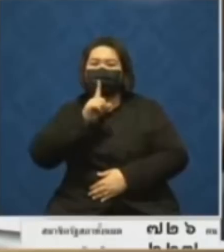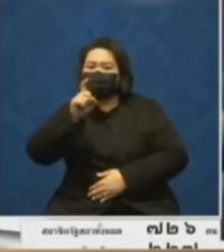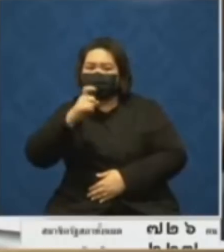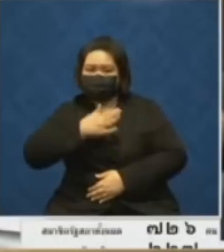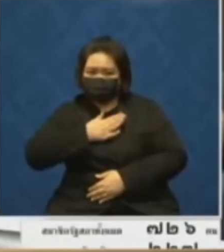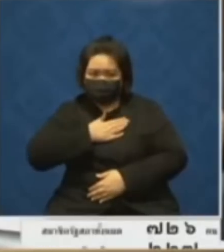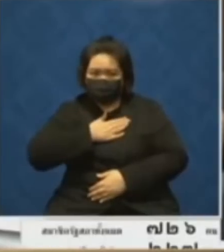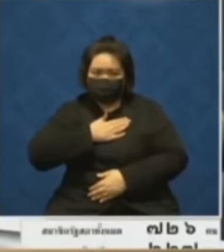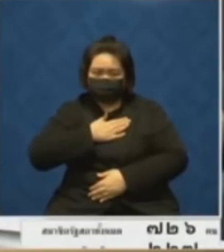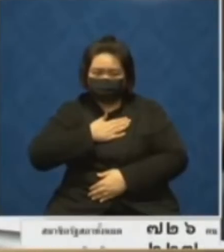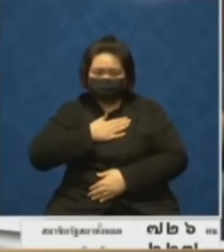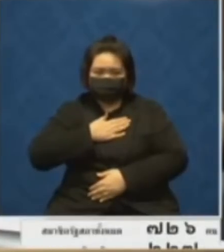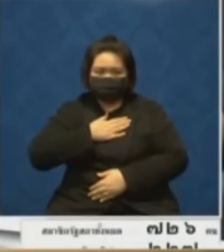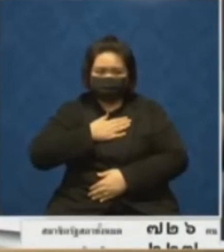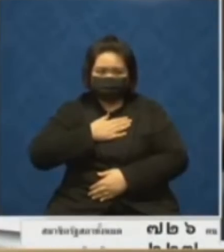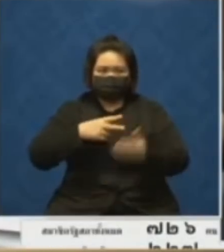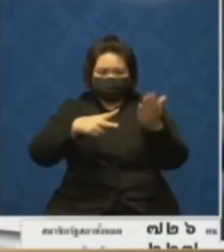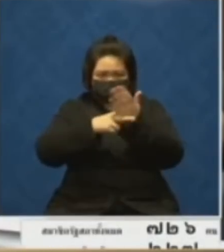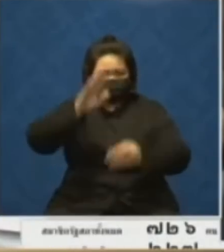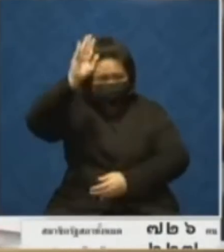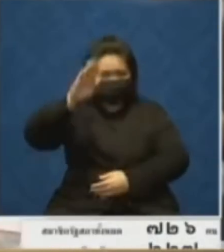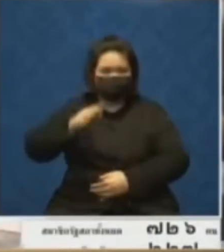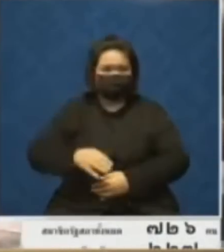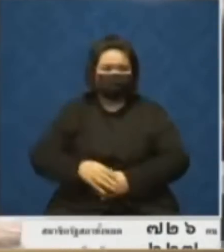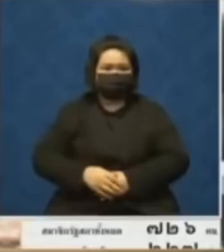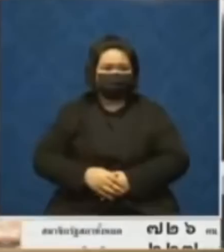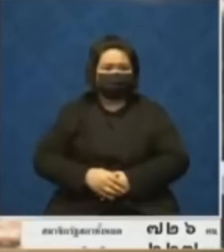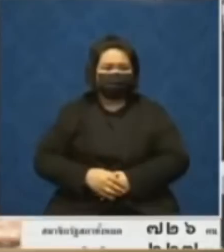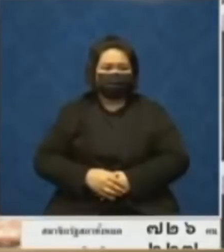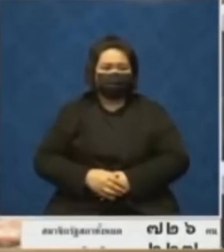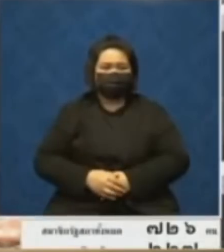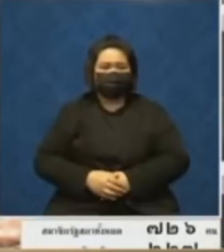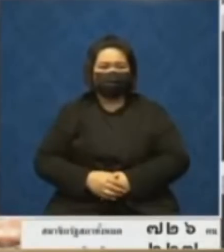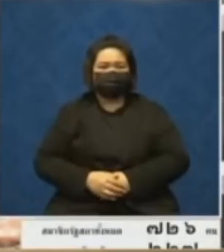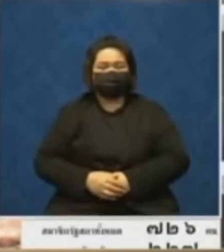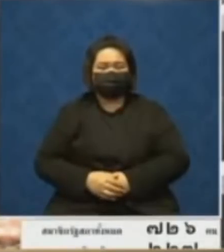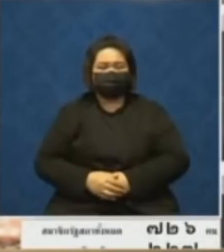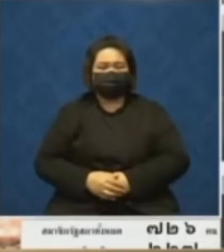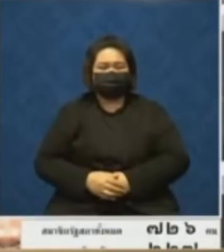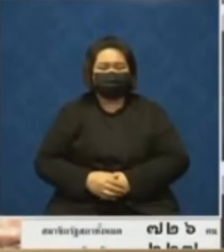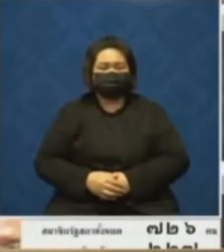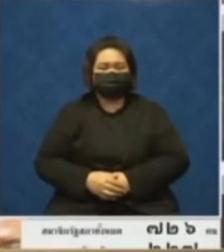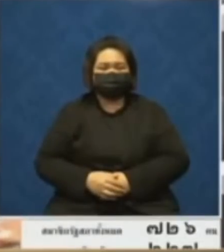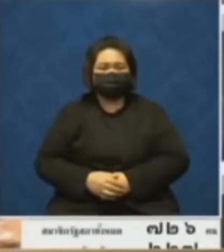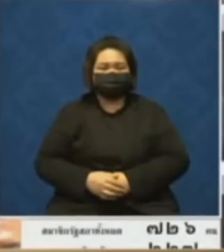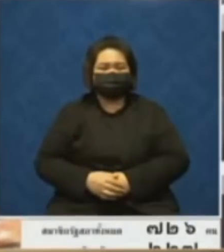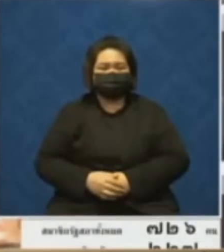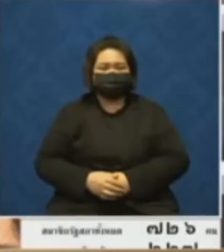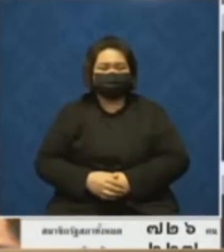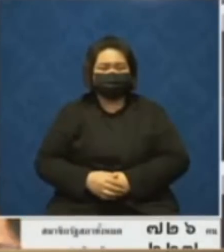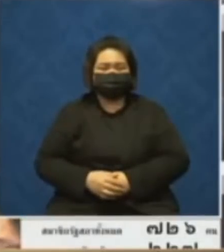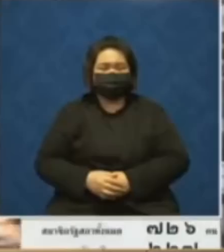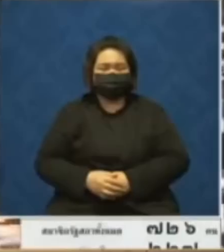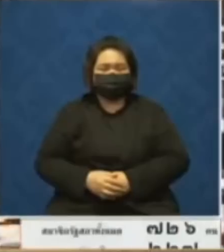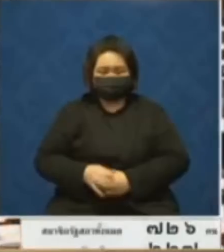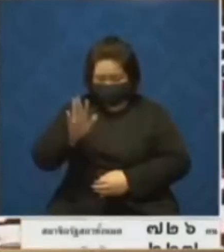าระลหลักการก็ใช้เวลาผ่านไปเกืบ 2 ชั่โงไปได้แ่ 5 แมตรมาตราเท่านั้นเองทั้งหมดได้รบความเหชอบตามทกร